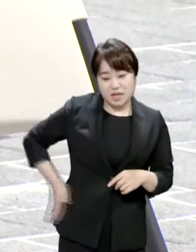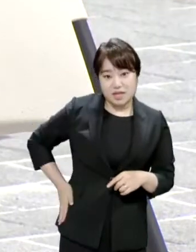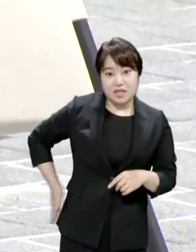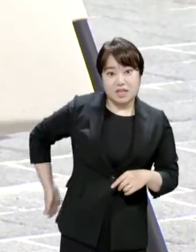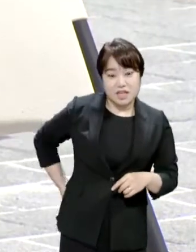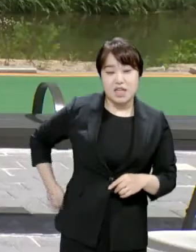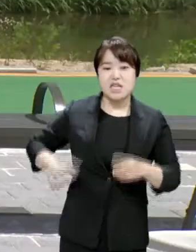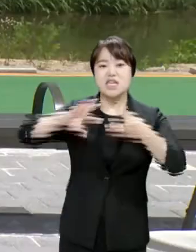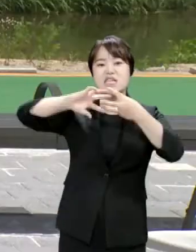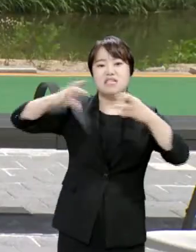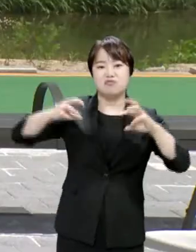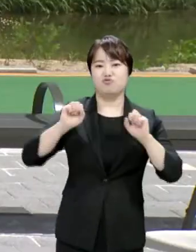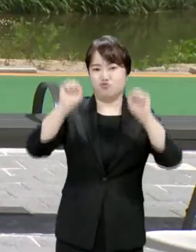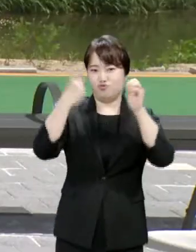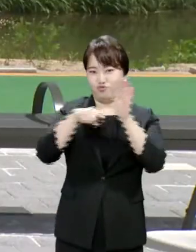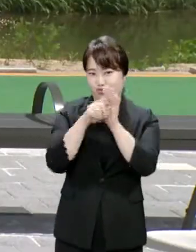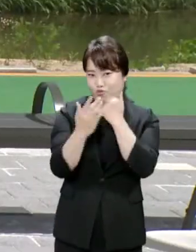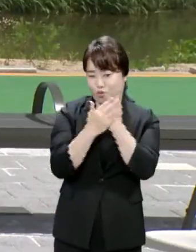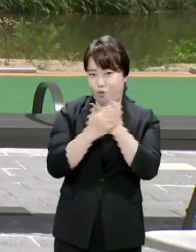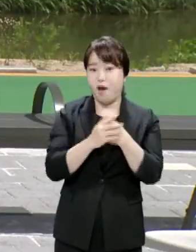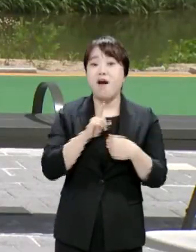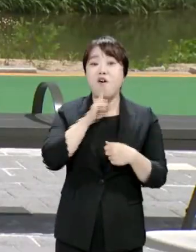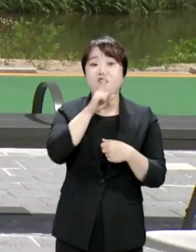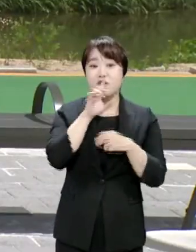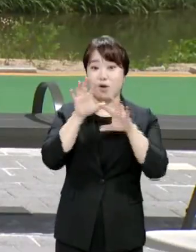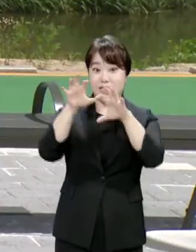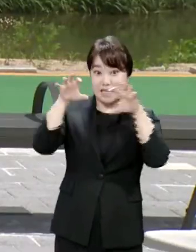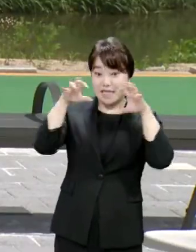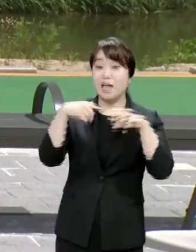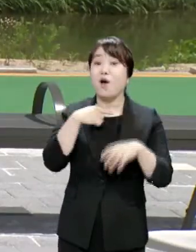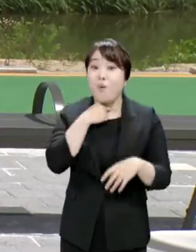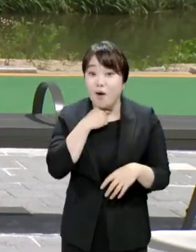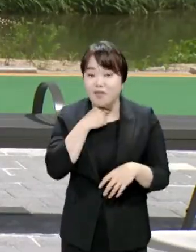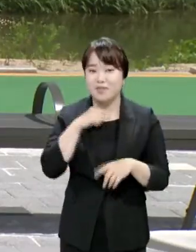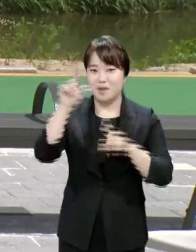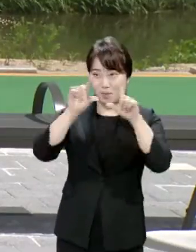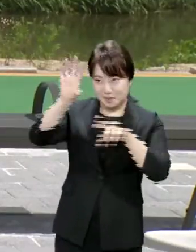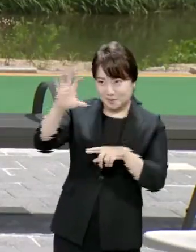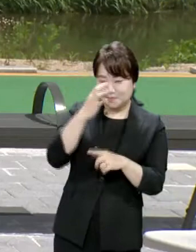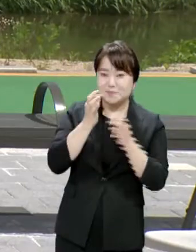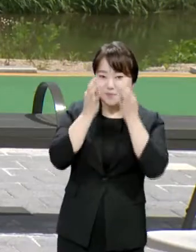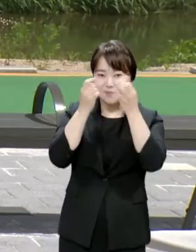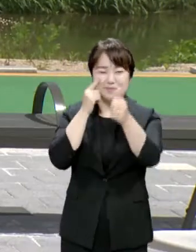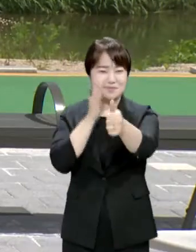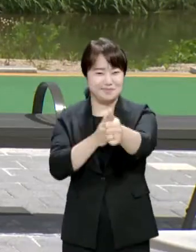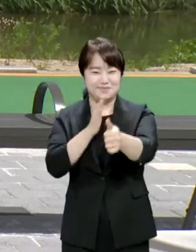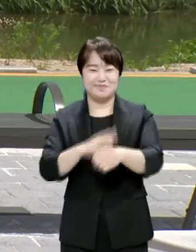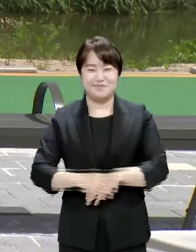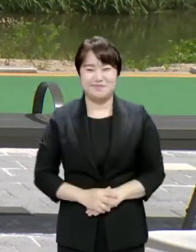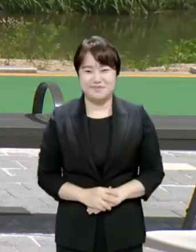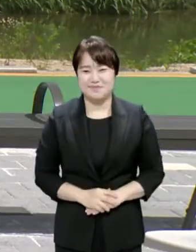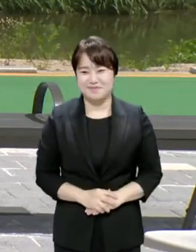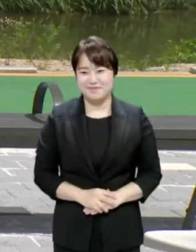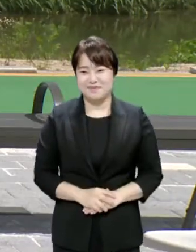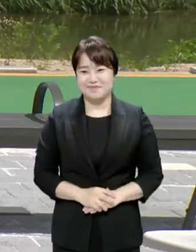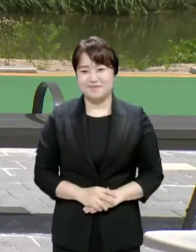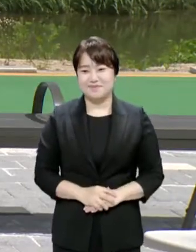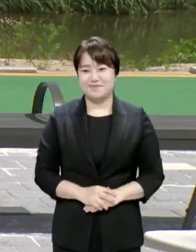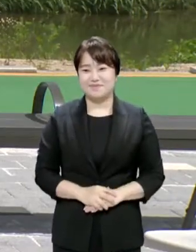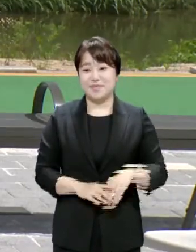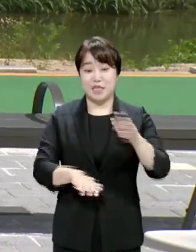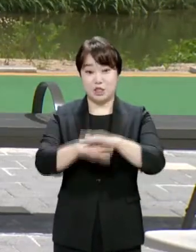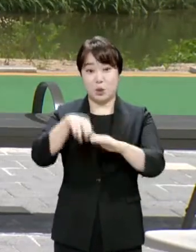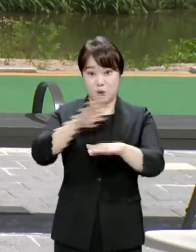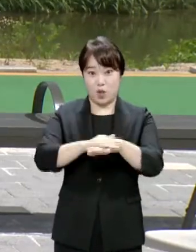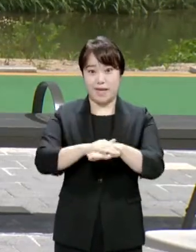효과적인 운동이며 힙업에 관심이 있으신 분들은 이번 영상을 유심히 보시고 따라해주시면 좋을 것 같습니다. 자, 우리